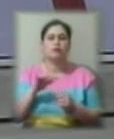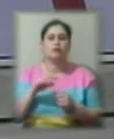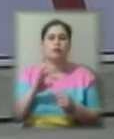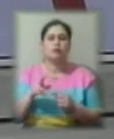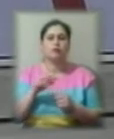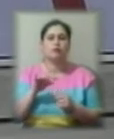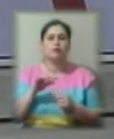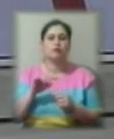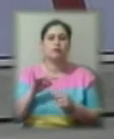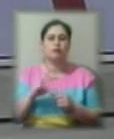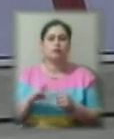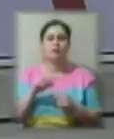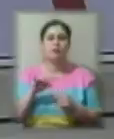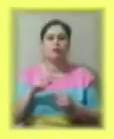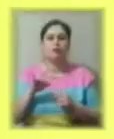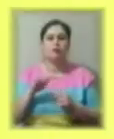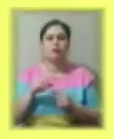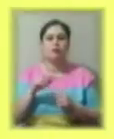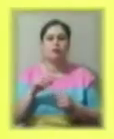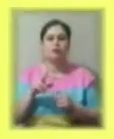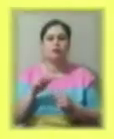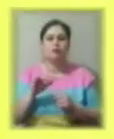Карпюка та Едема Бекірова.